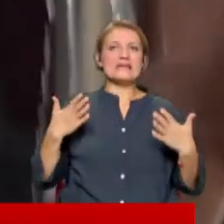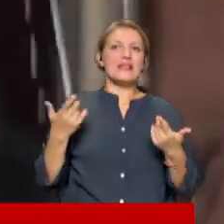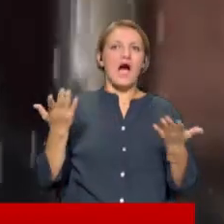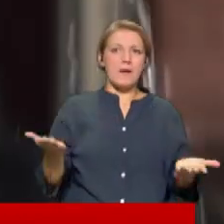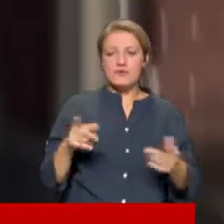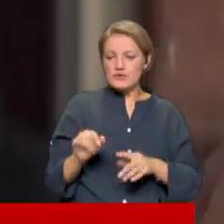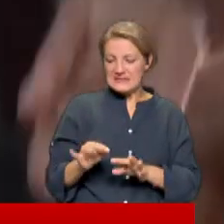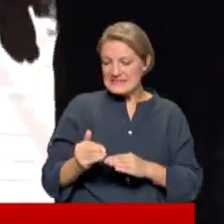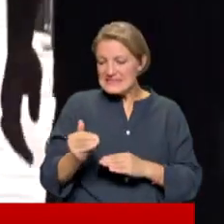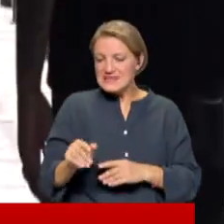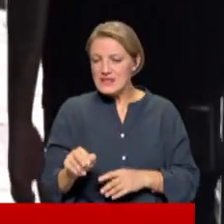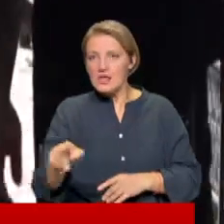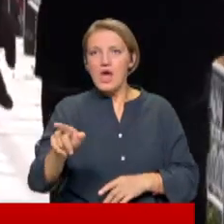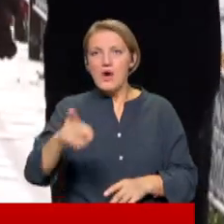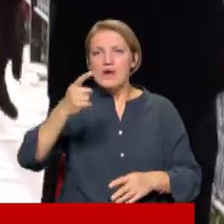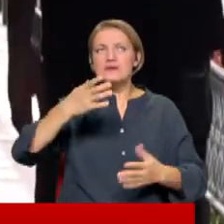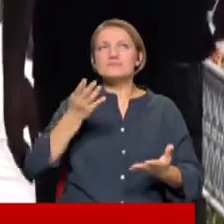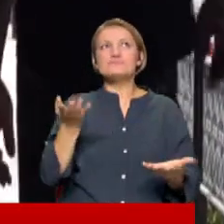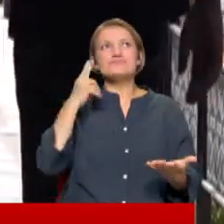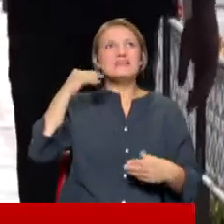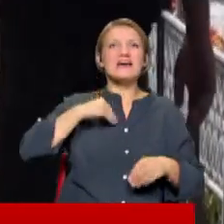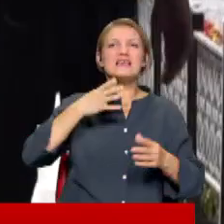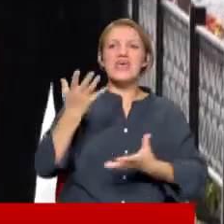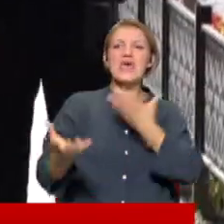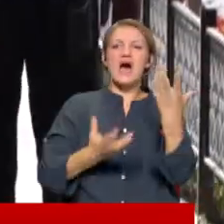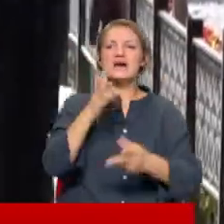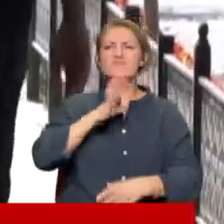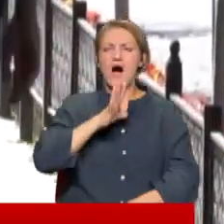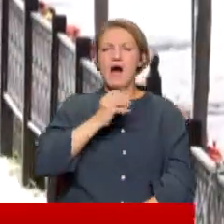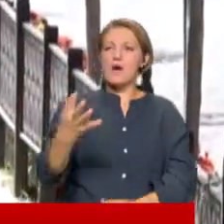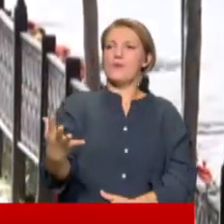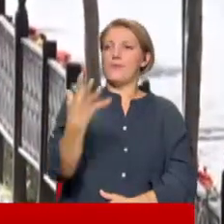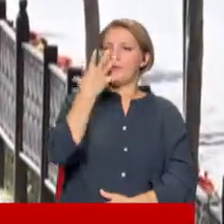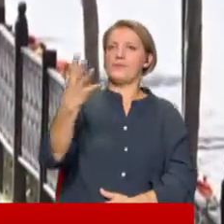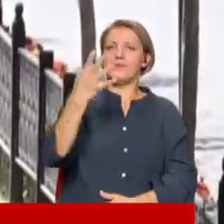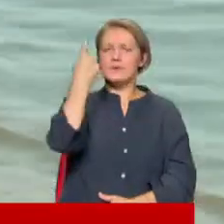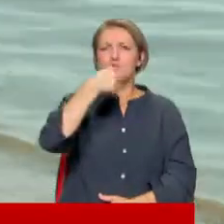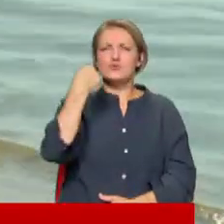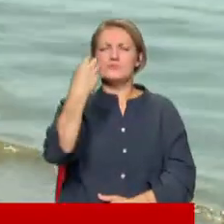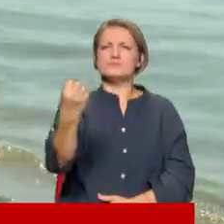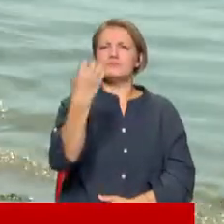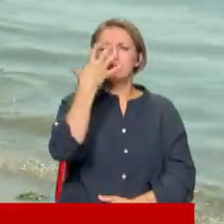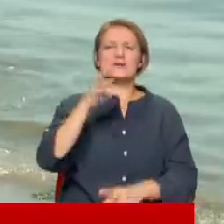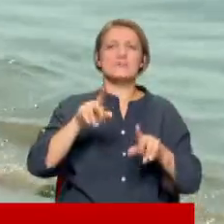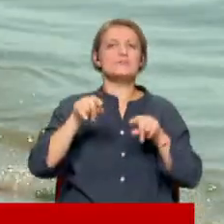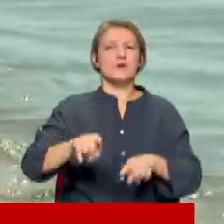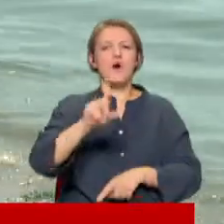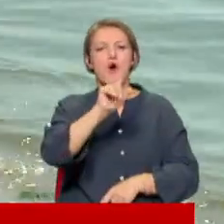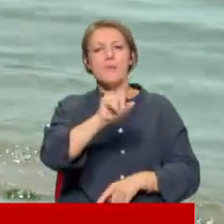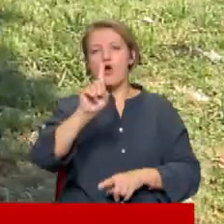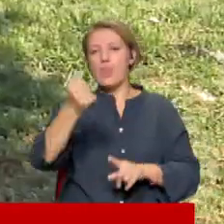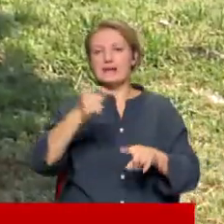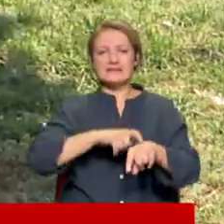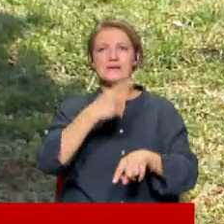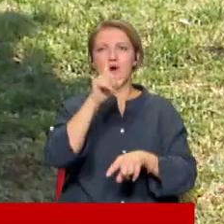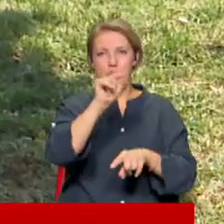hemen şuraya dışarı çıktığımız zaman sanki böyle bir yangın var da yüzümüze geliyor gibi sıcak geliyor Uzmanlar saat 11-16